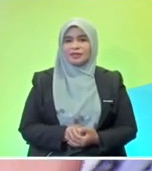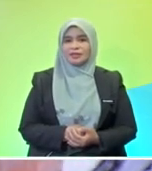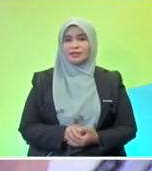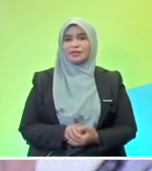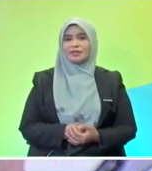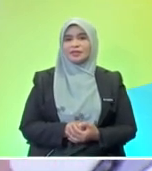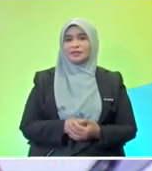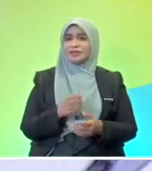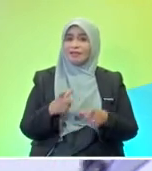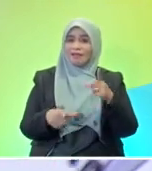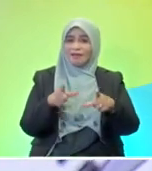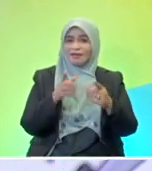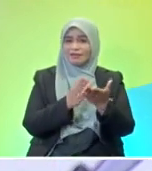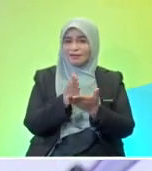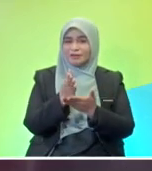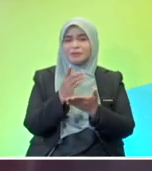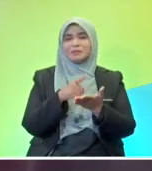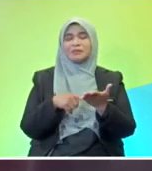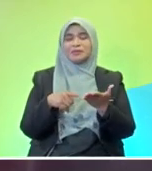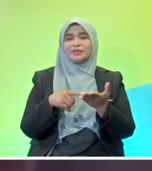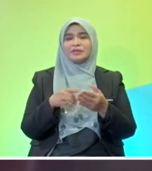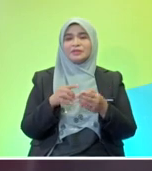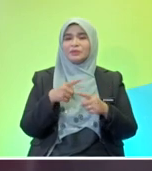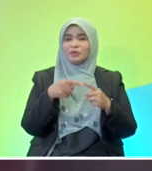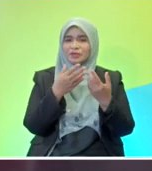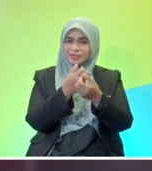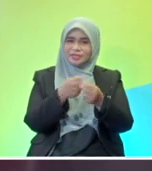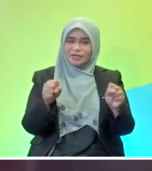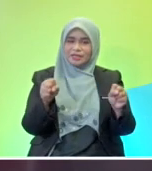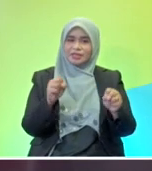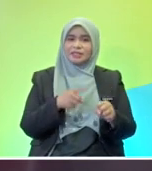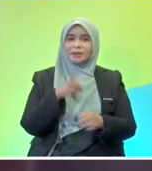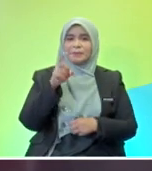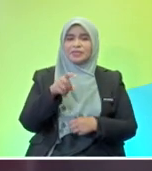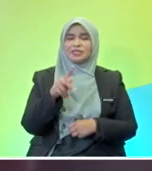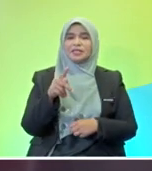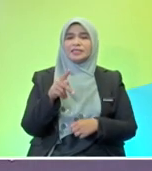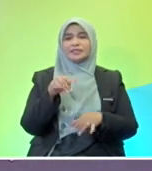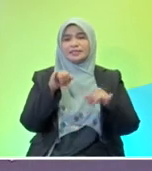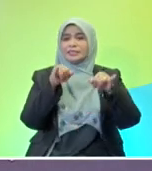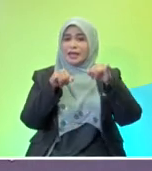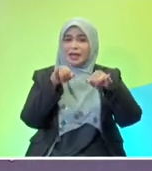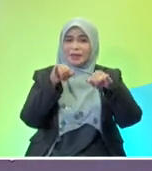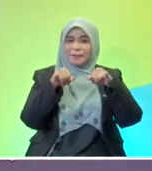Langkah seterusnya? Okey, langkah seterusnya bila dah siap macam ni, kita pastikan dia seimbang ya. Rambut seimbang,